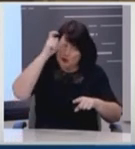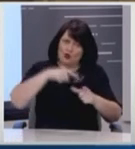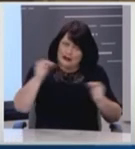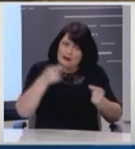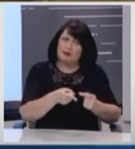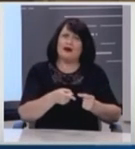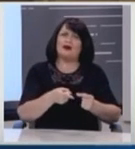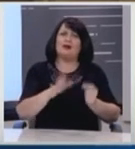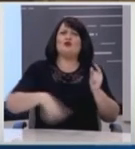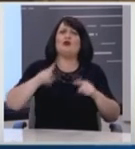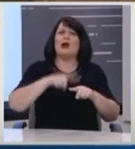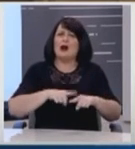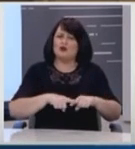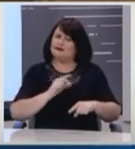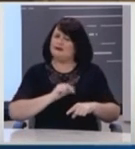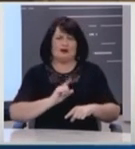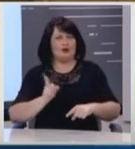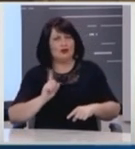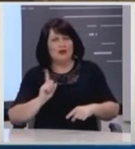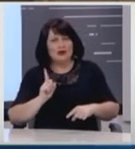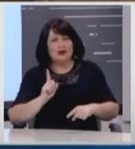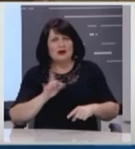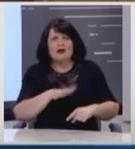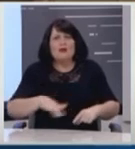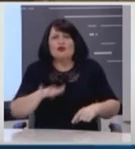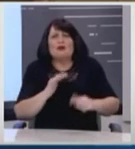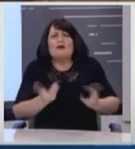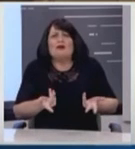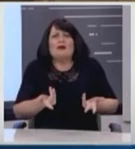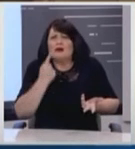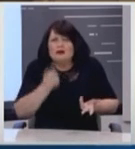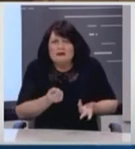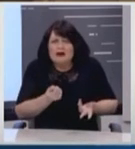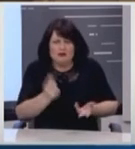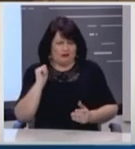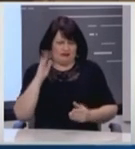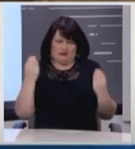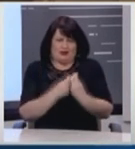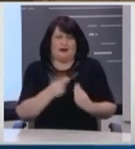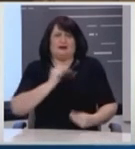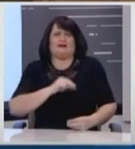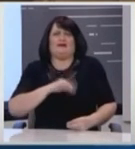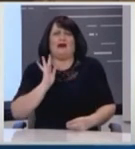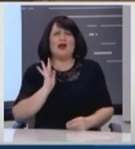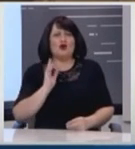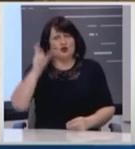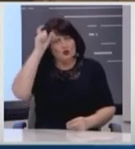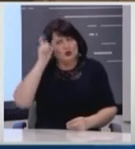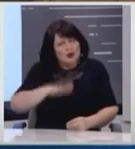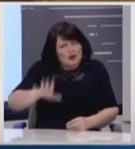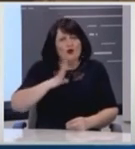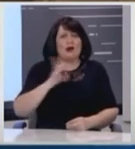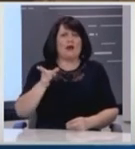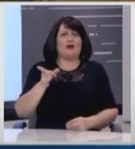του ελληνικού λαού που βρίσκεται μέσα σε αυτή τη δίνη ξένων από τα δικά του συμφερόντων, αλλά και του τουρκικού λαού